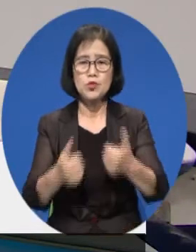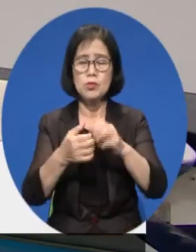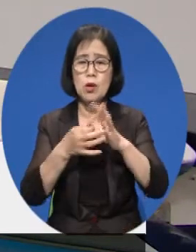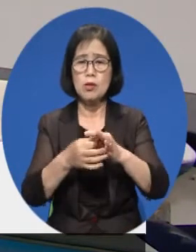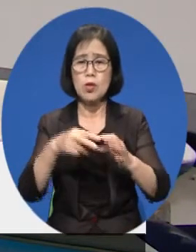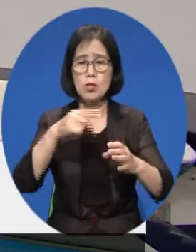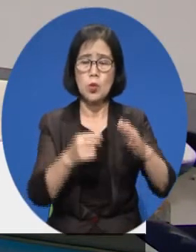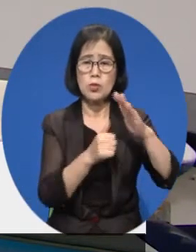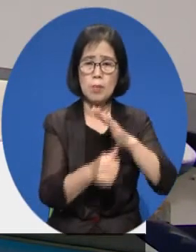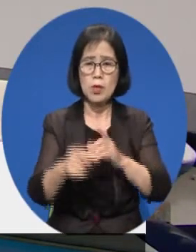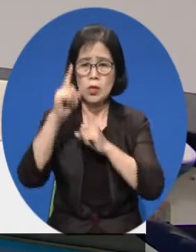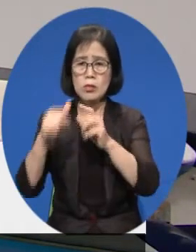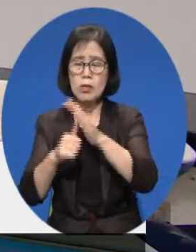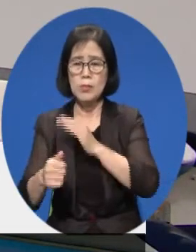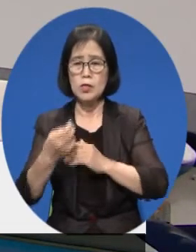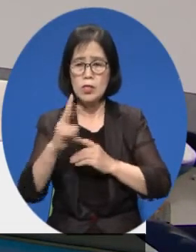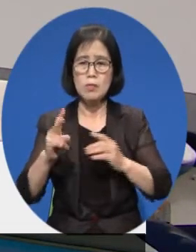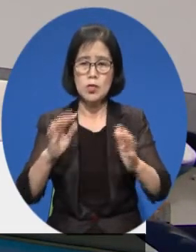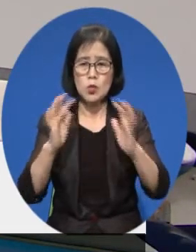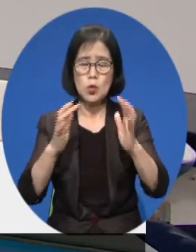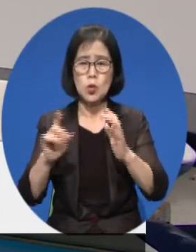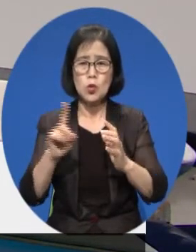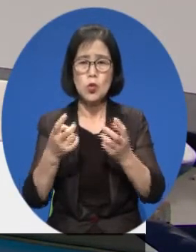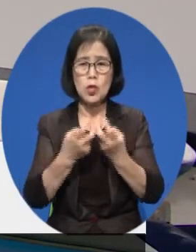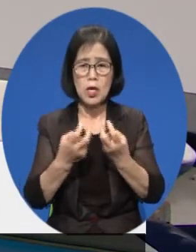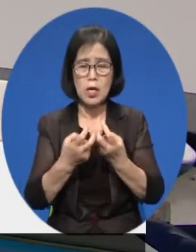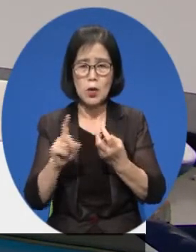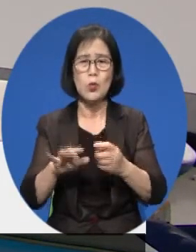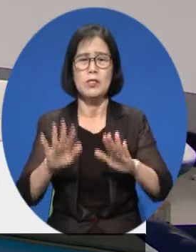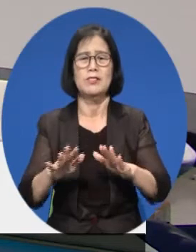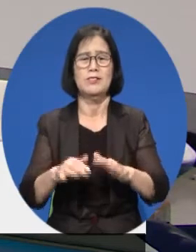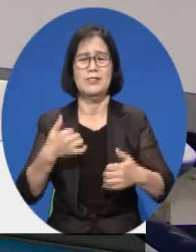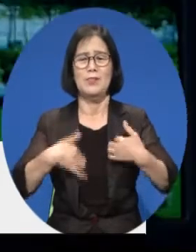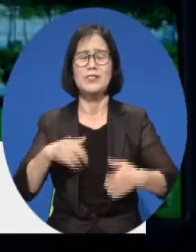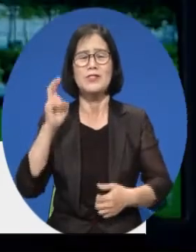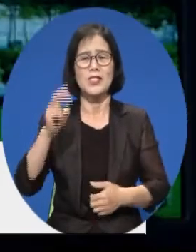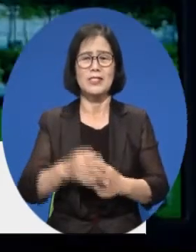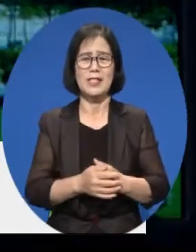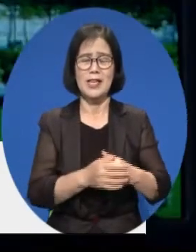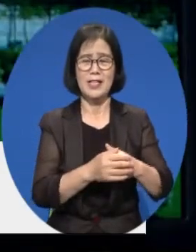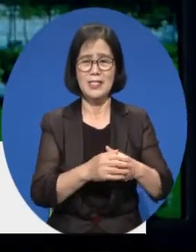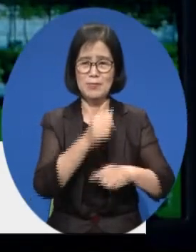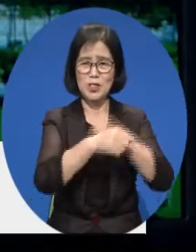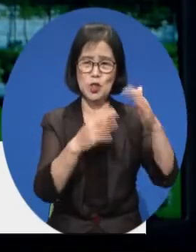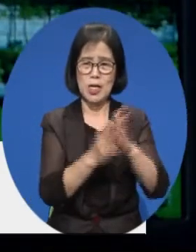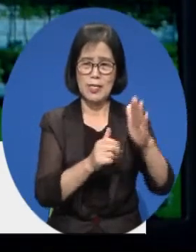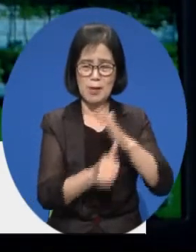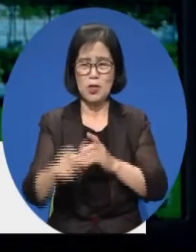대표와 유준석 대표가 TV 토론한다는데 어떻습니까? 재밌을 것 같아요. 네. 두 분 사이에 어떤 뭐 논리와 논쟁을